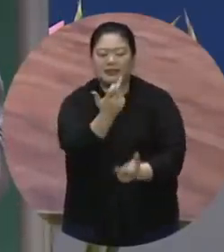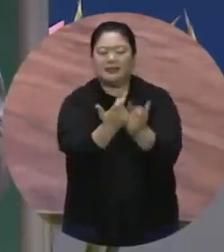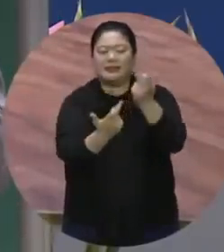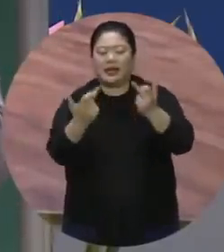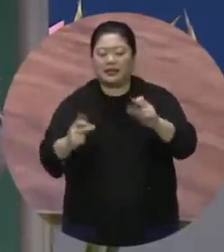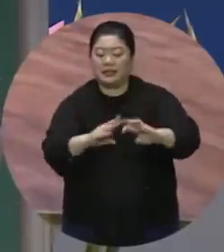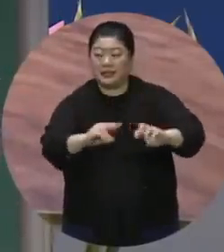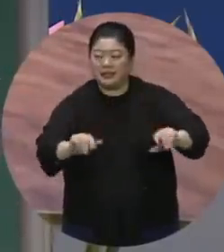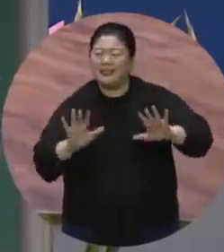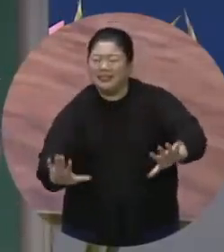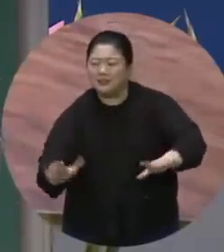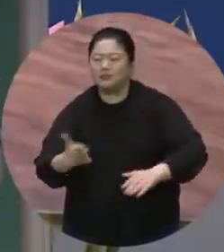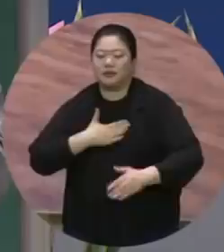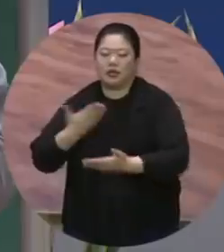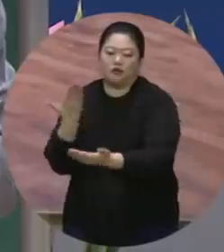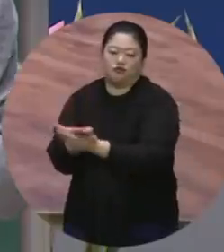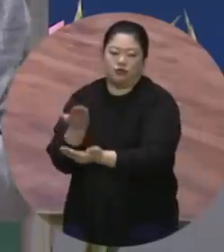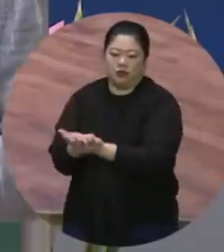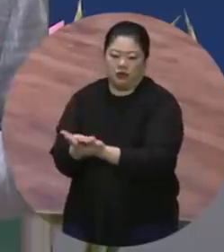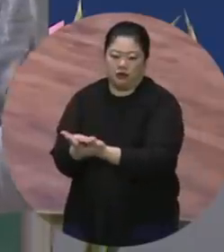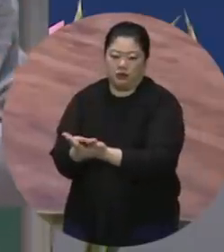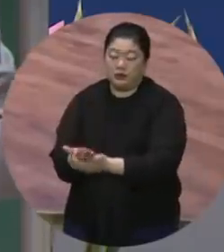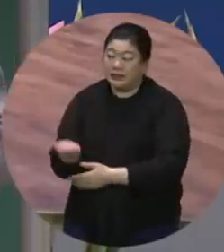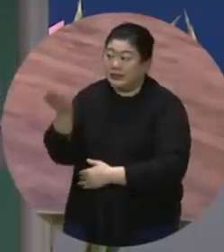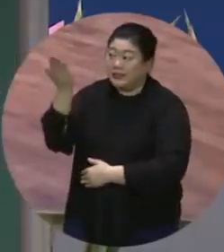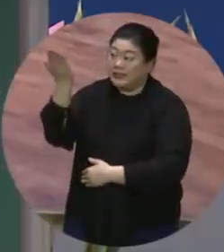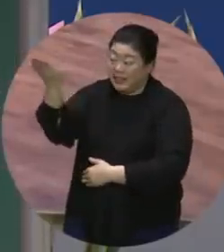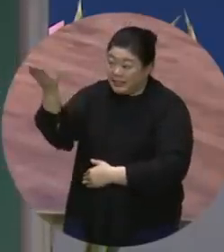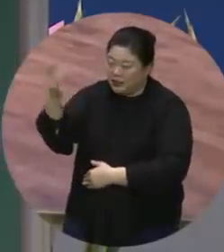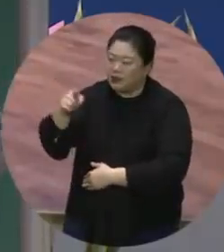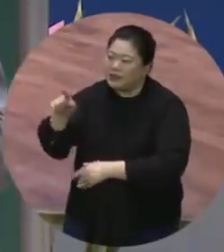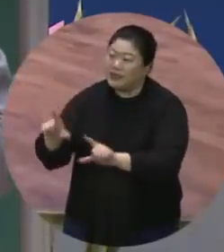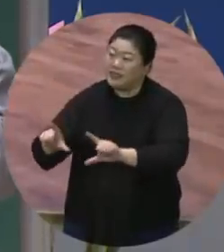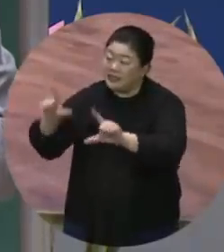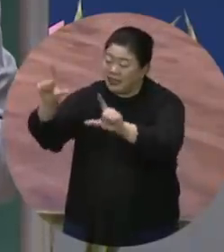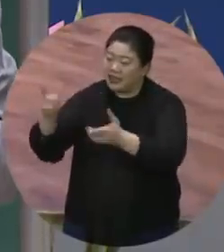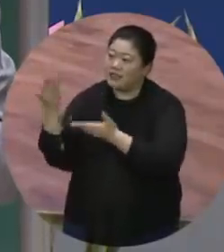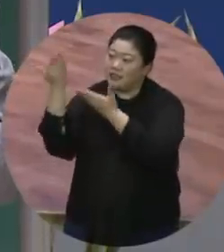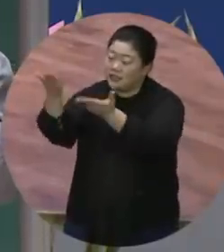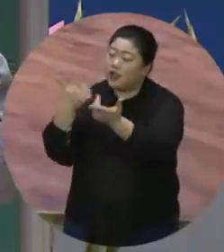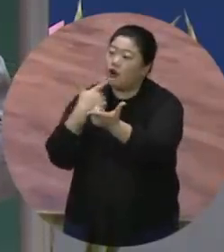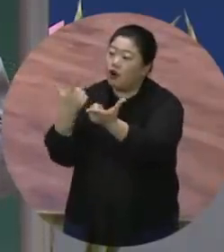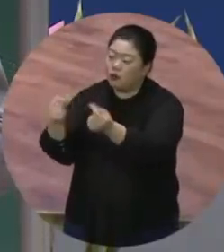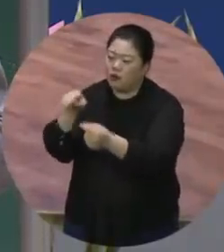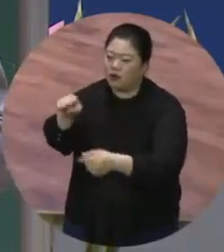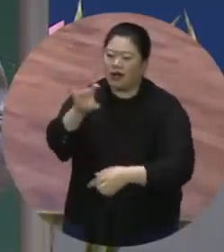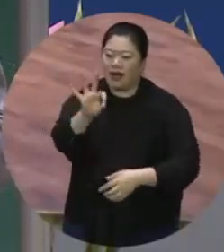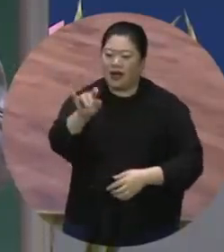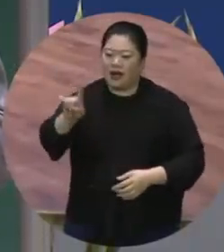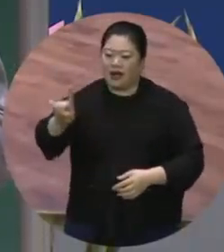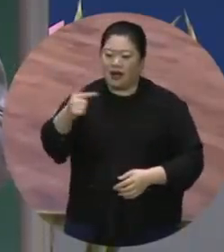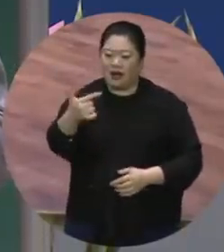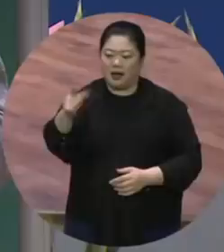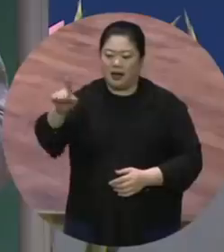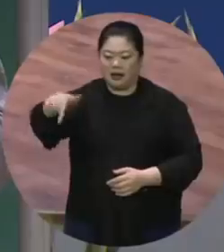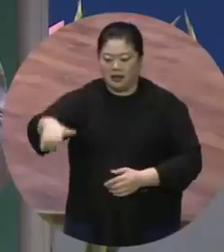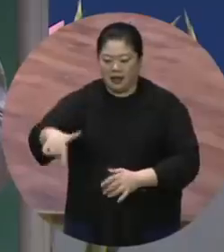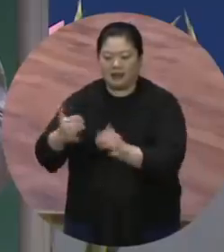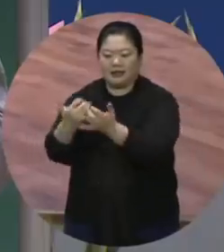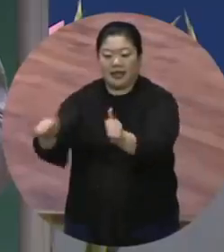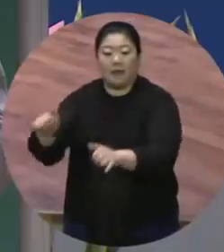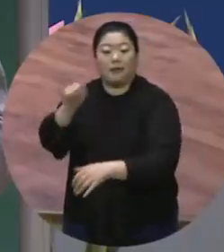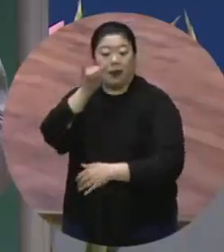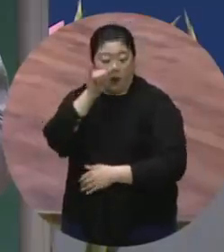지금 내게 주소서. 당신도 그날에 들었을 거니와 그곳에는 아낙 사람이 있고 그